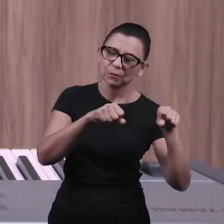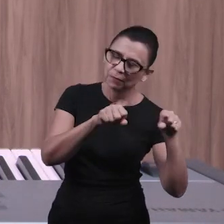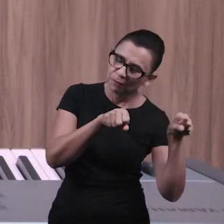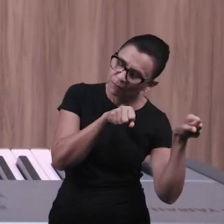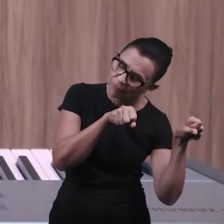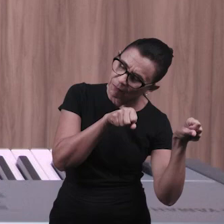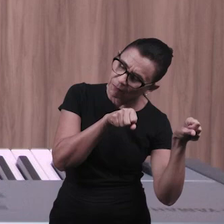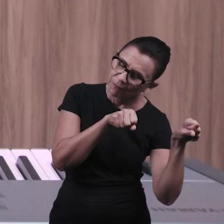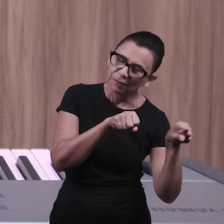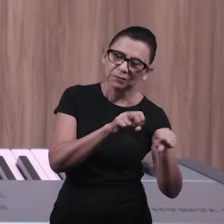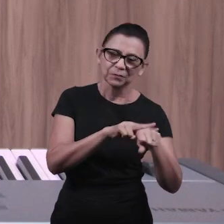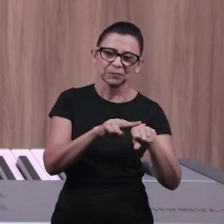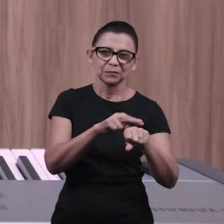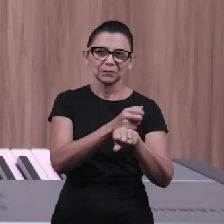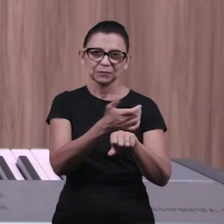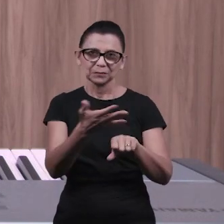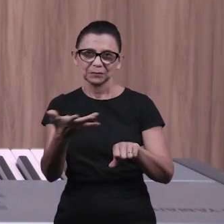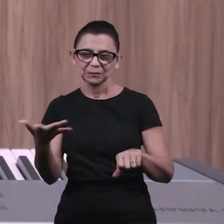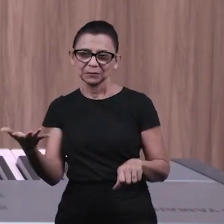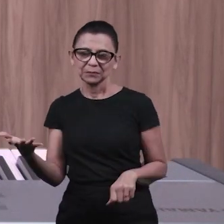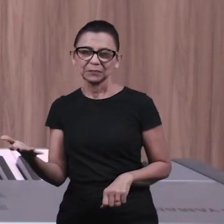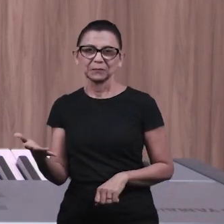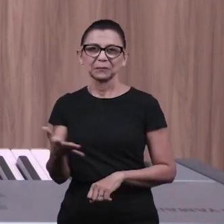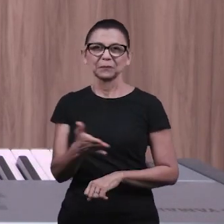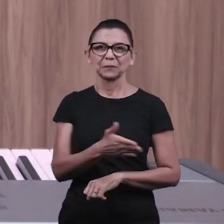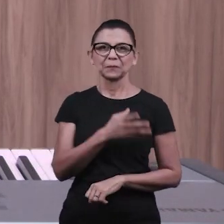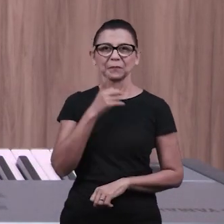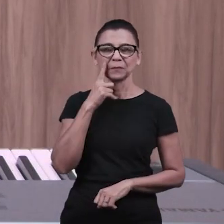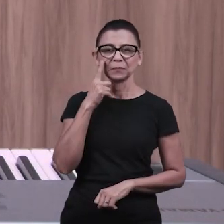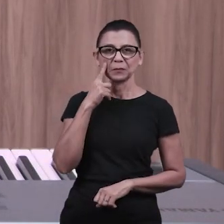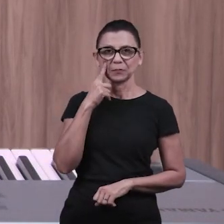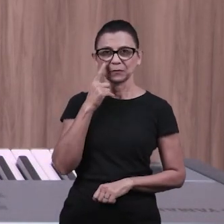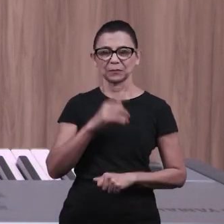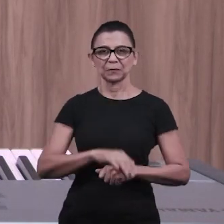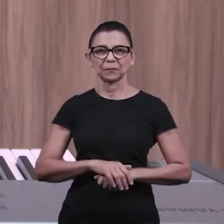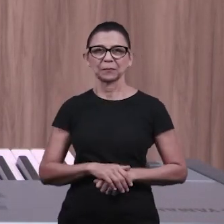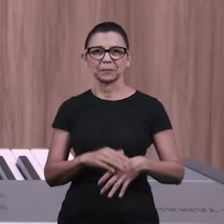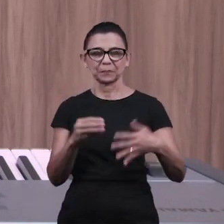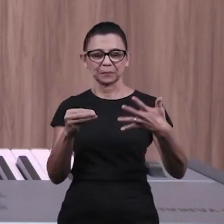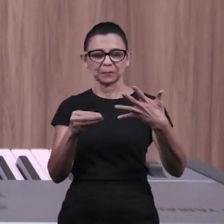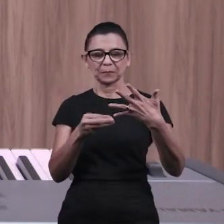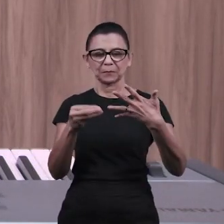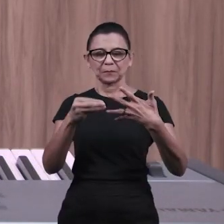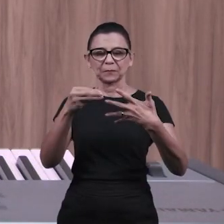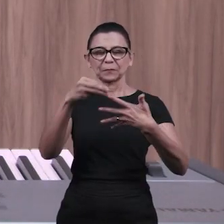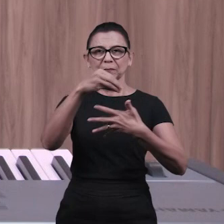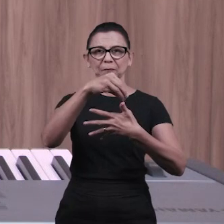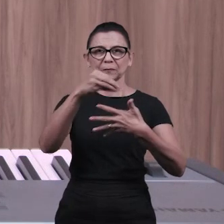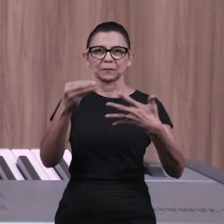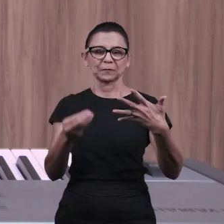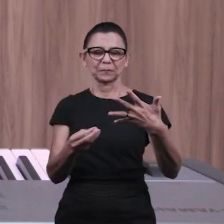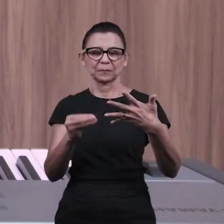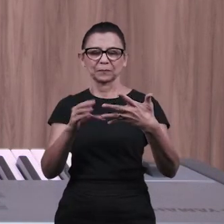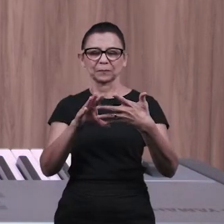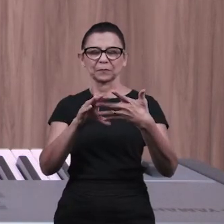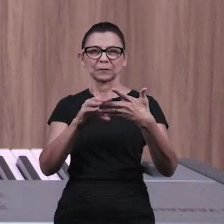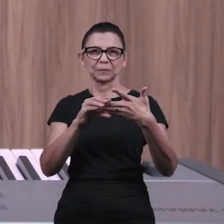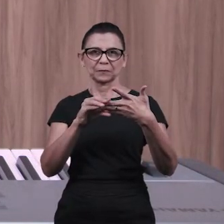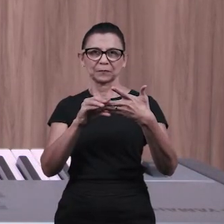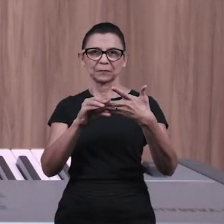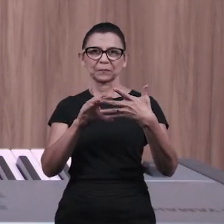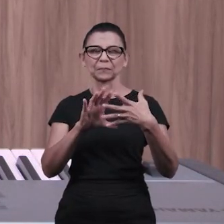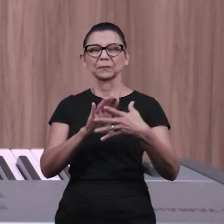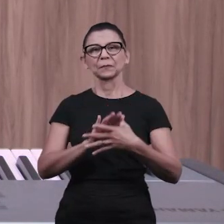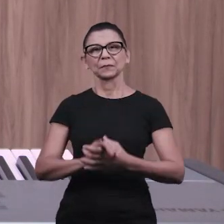sur la pelouse, une heureuse broderie. Cette fois-ci pour les claviers. Nous allons voir les chiffres et la position des accords. Nous